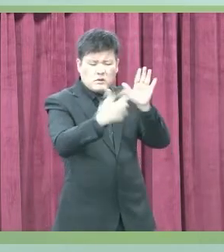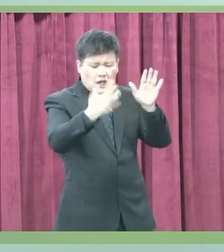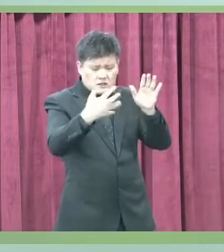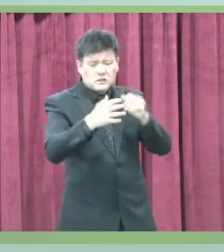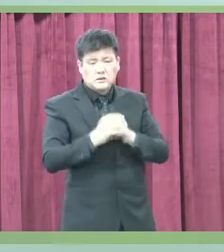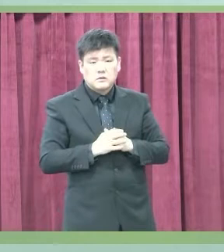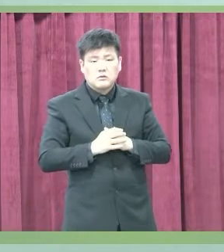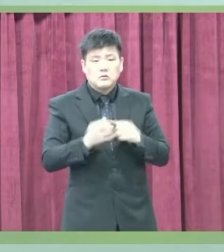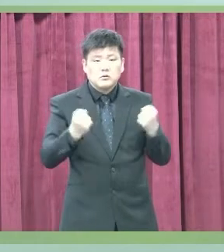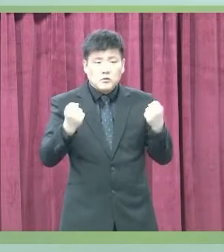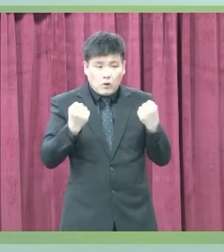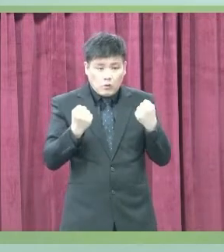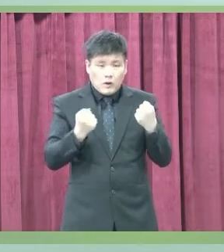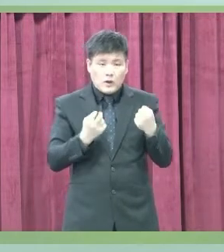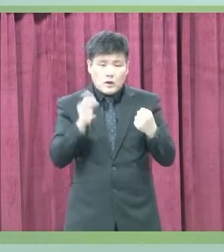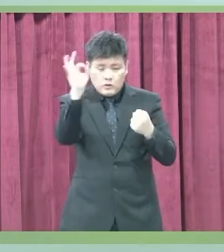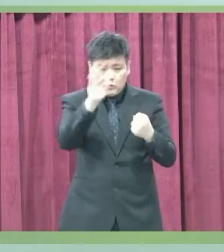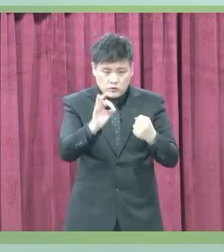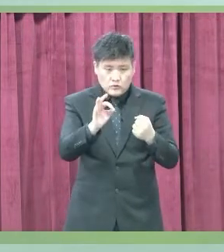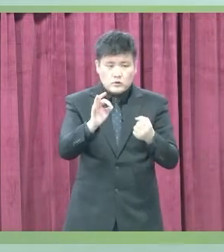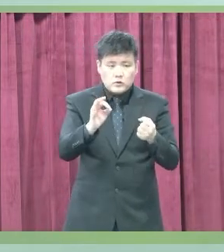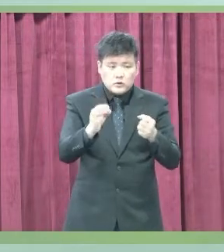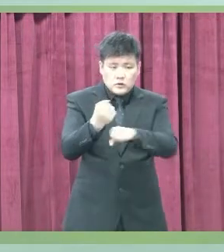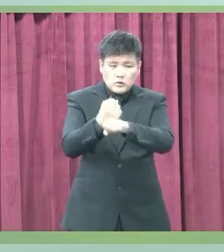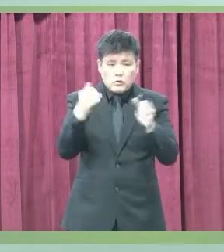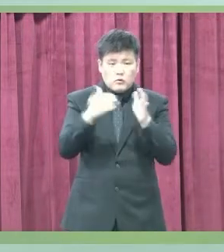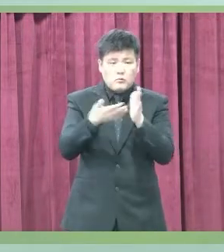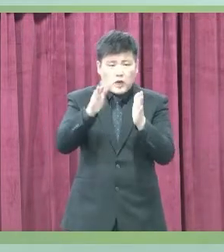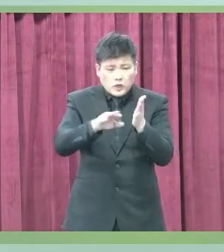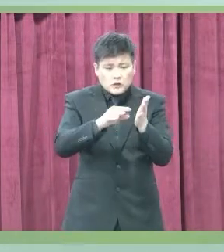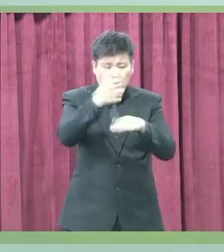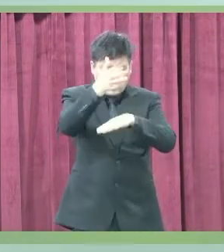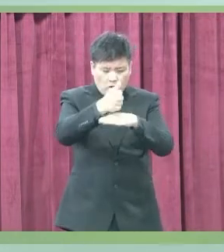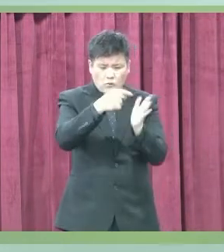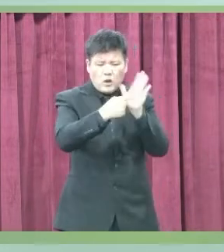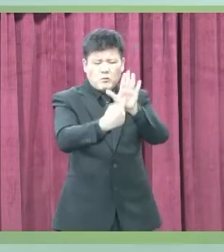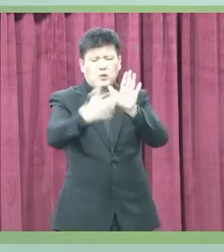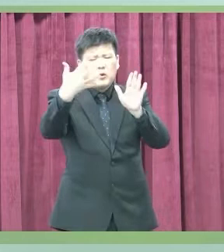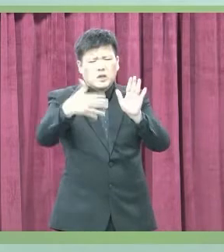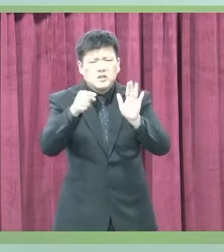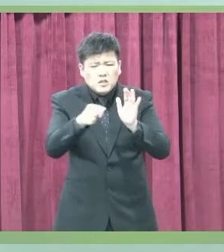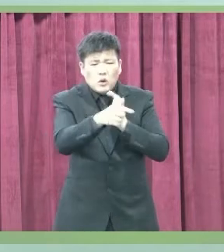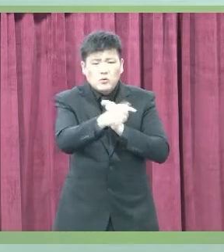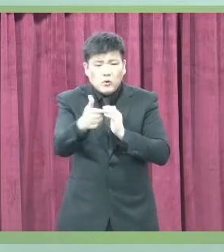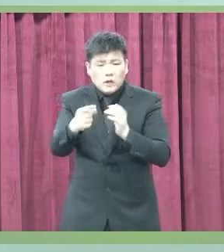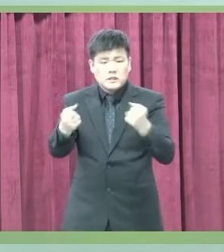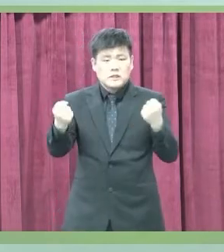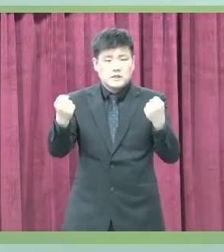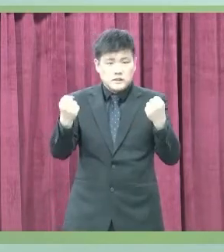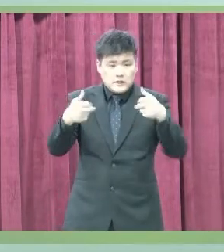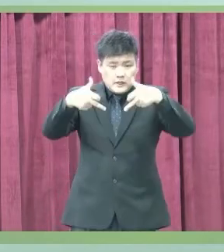수명은 산출을 했는데 아직 공표를 못하고 있습니다. 이런 것들을 산출을 할 건데 이러한 것들이 결국은 장애인 건강권법에